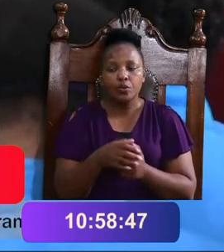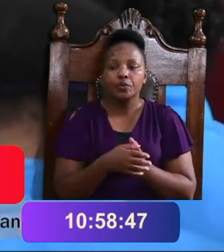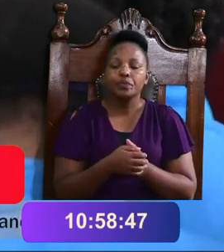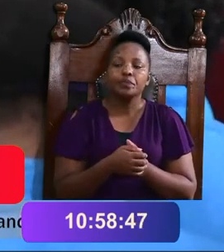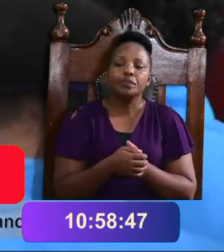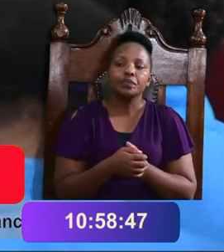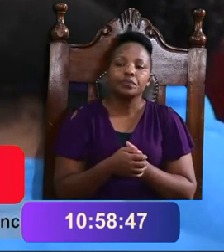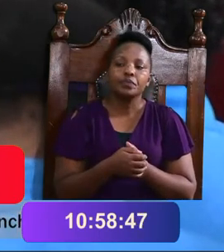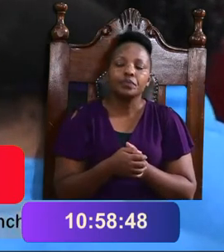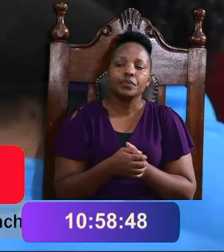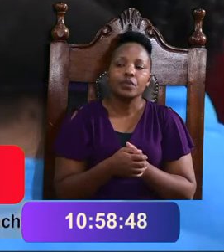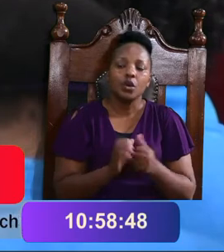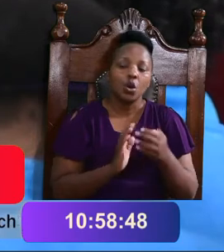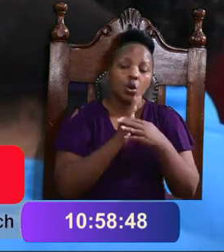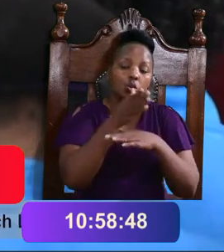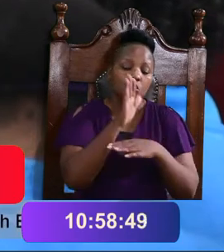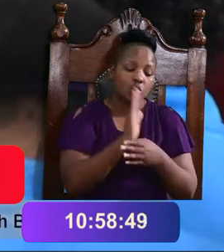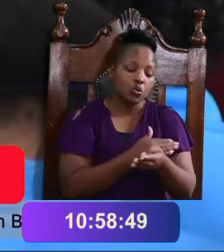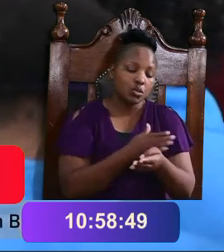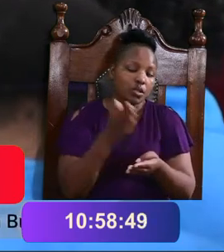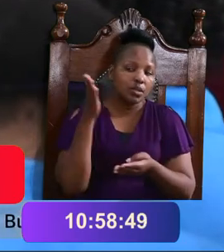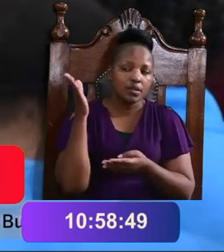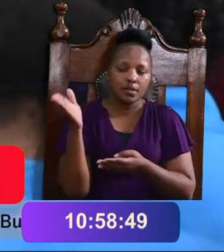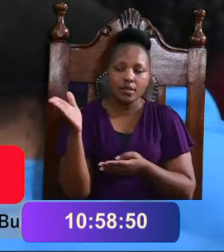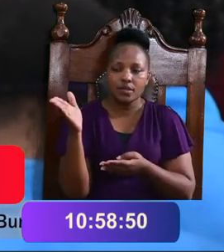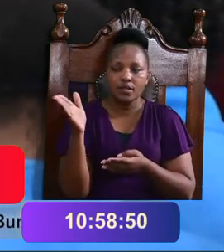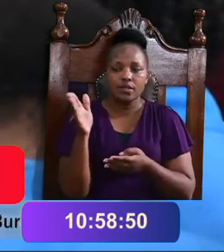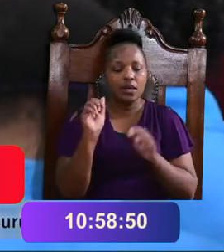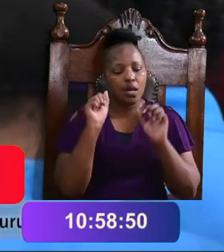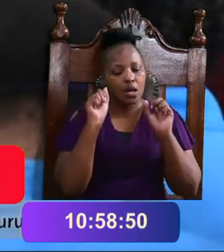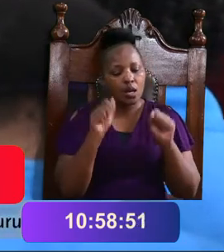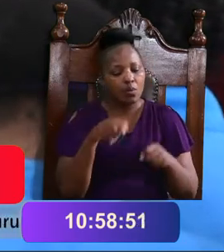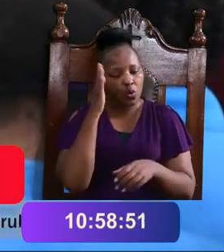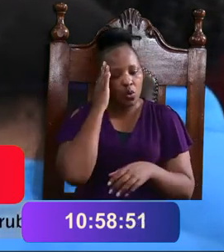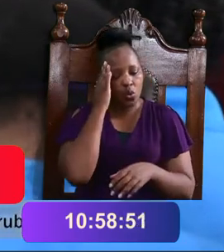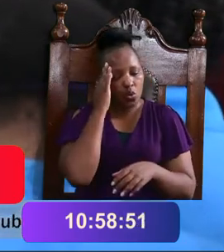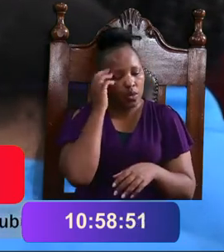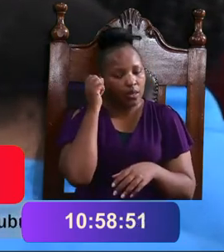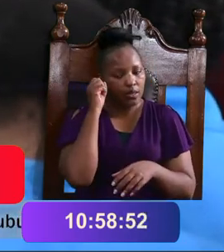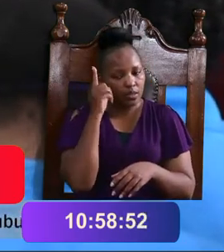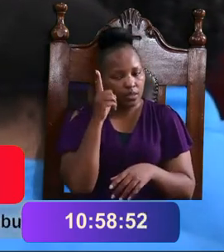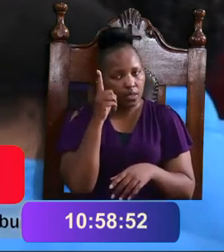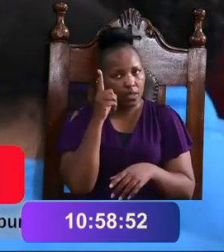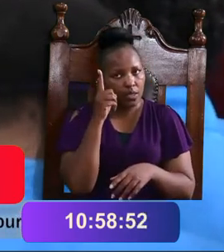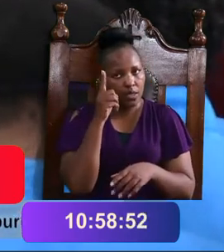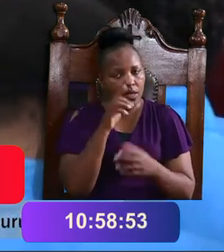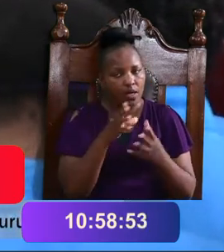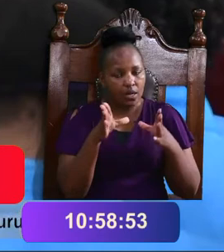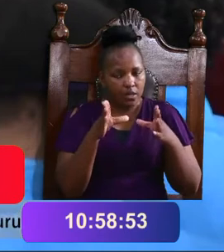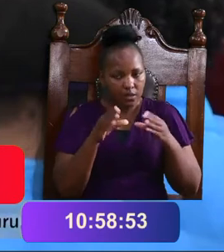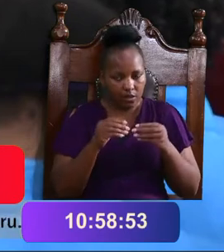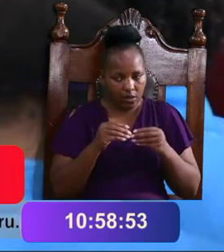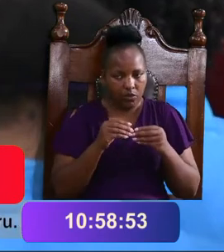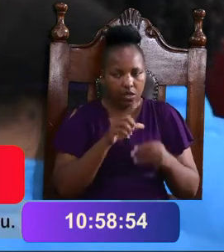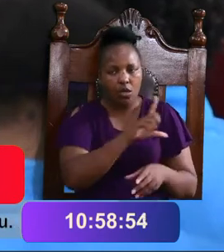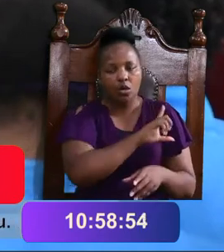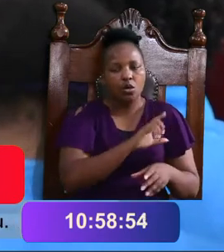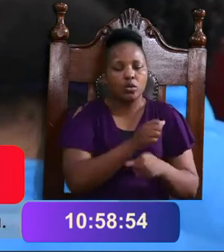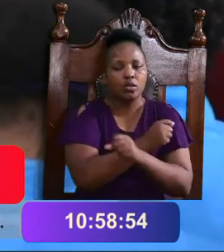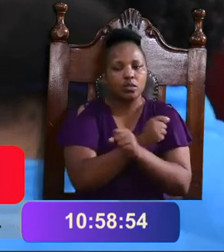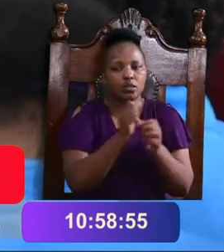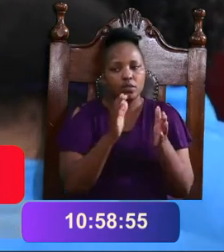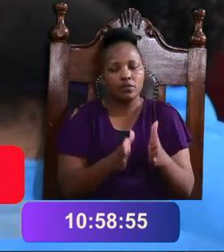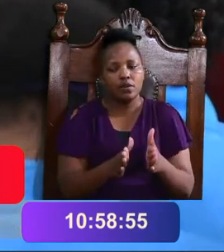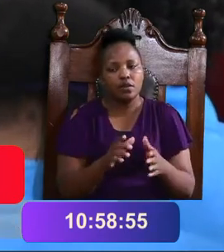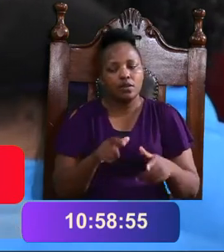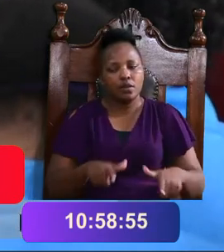yao, kupitia kwa uimbaji huu waweze kukujua na kukufahamu na kukubali uwe Bwana katika